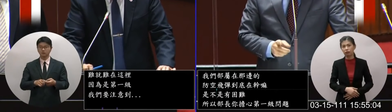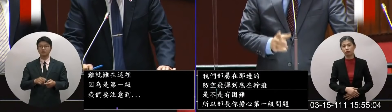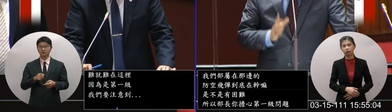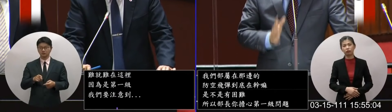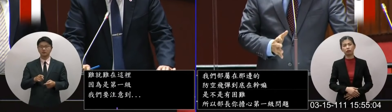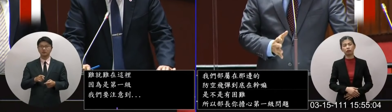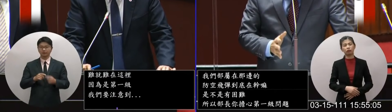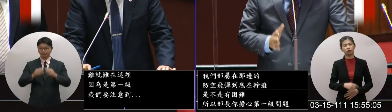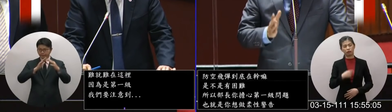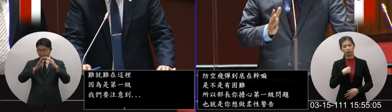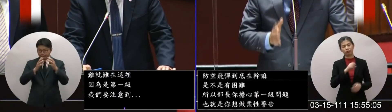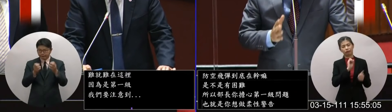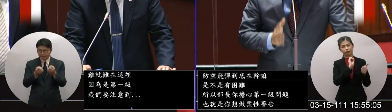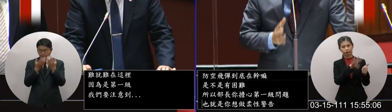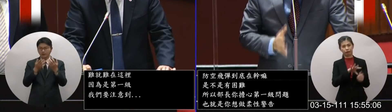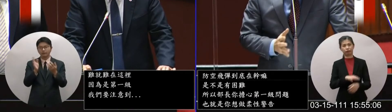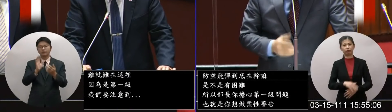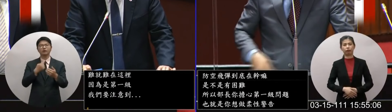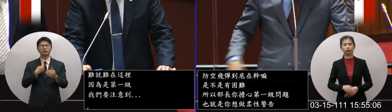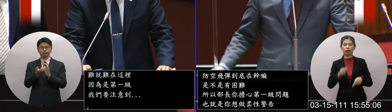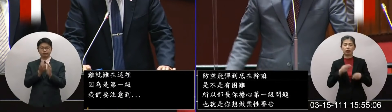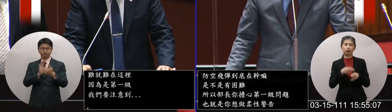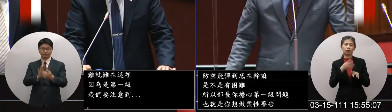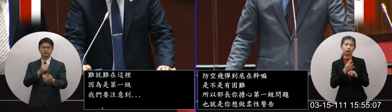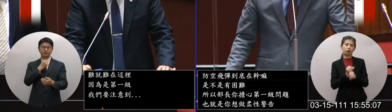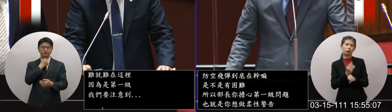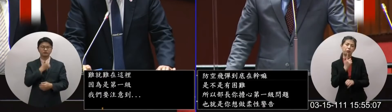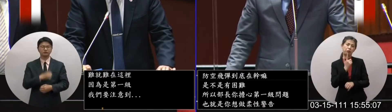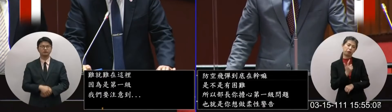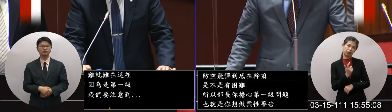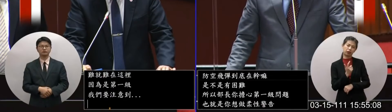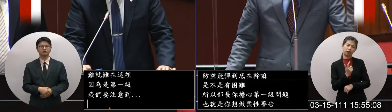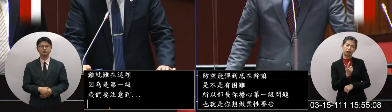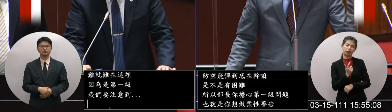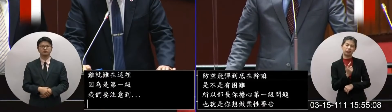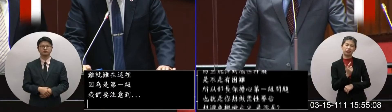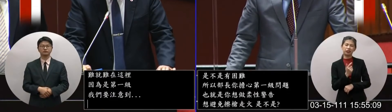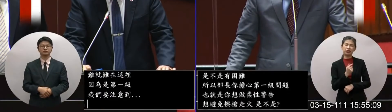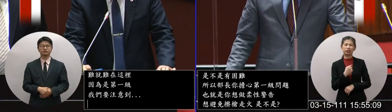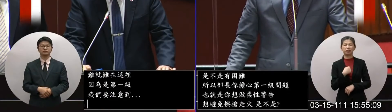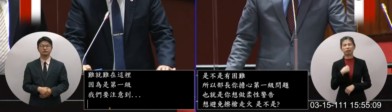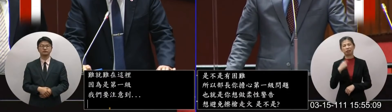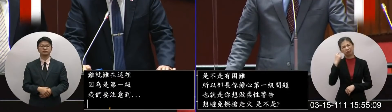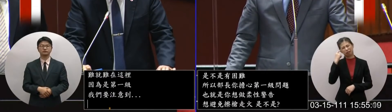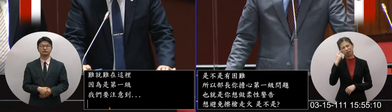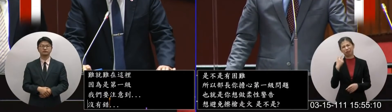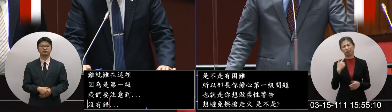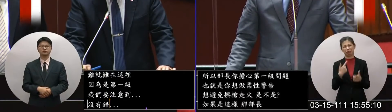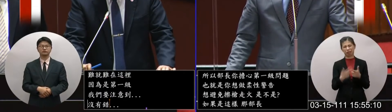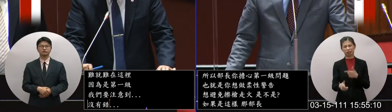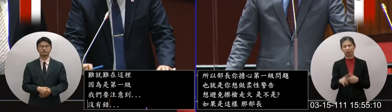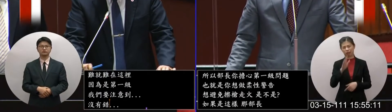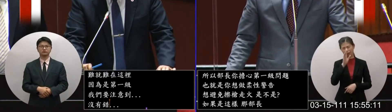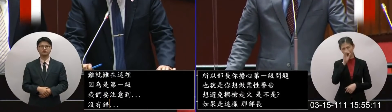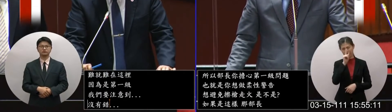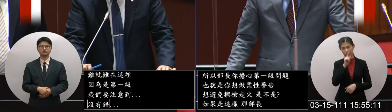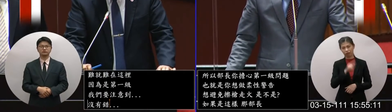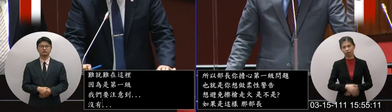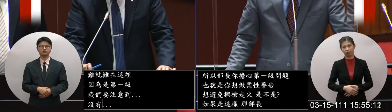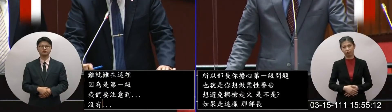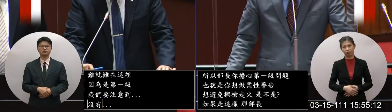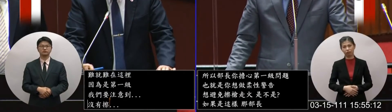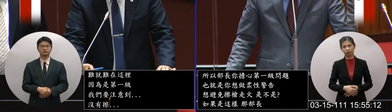的话，那部长，信号枪，我还是觉得很奇怪。这